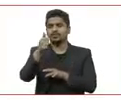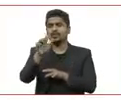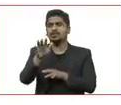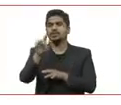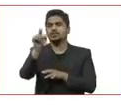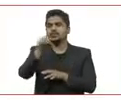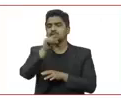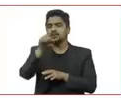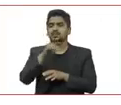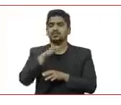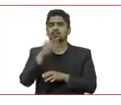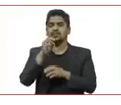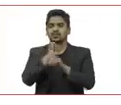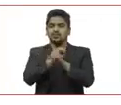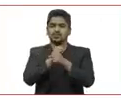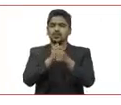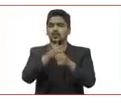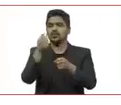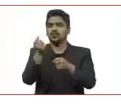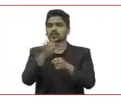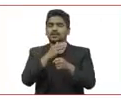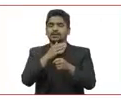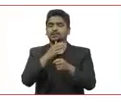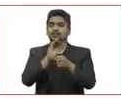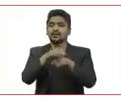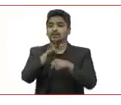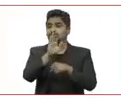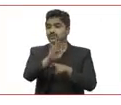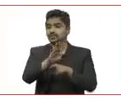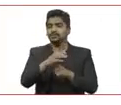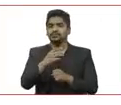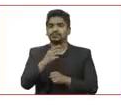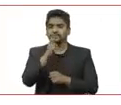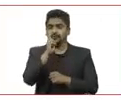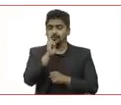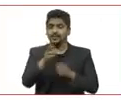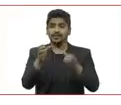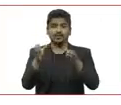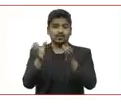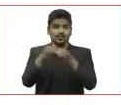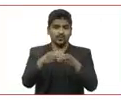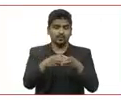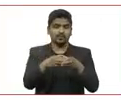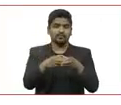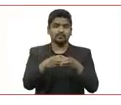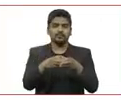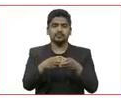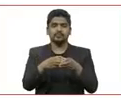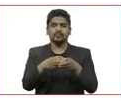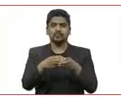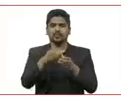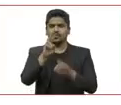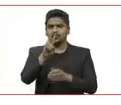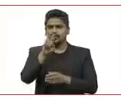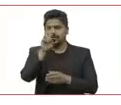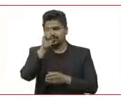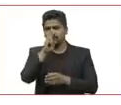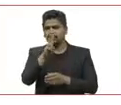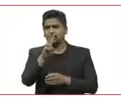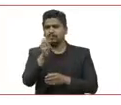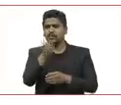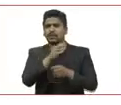16.65% मृत्युको जोखिम अन्य प्रजातिमा देखिन्छ भने यही समूहमा त्यसमा पनि 2 अथवा 2 भन्दा